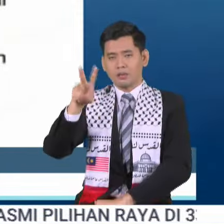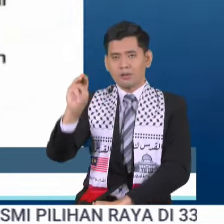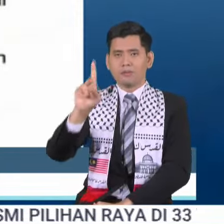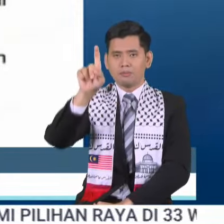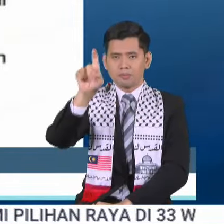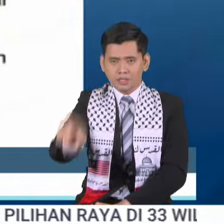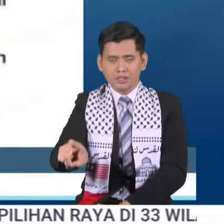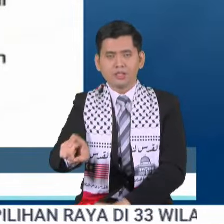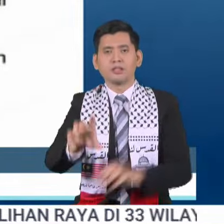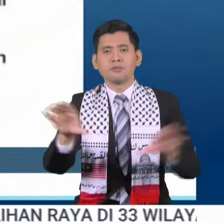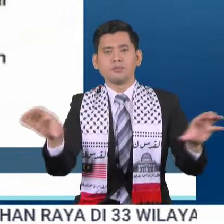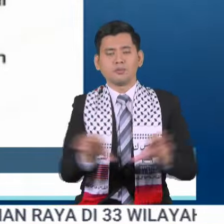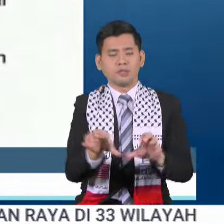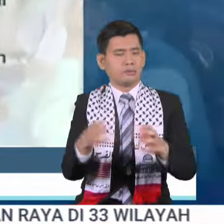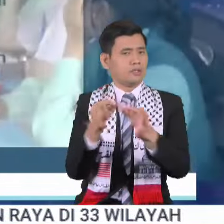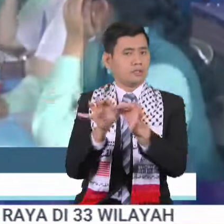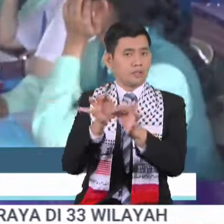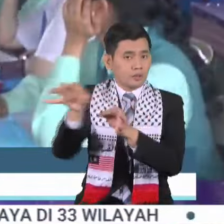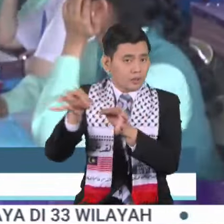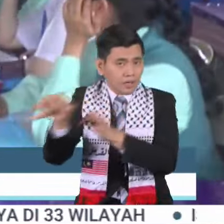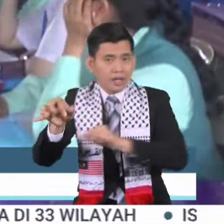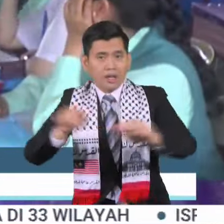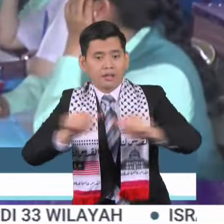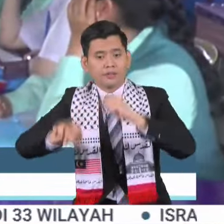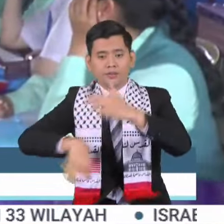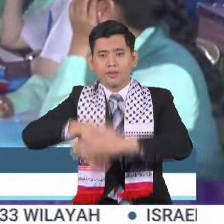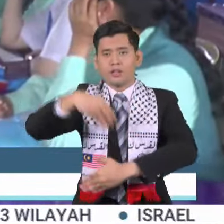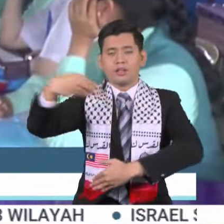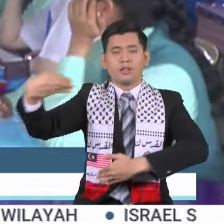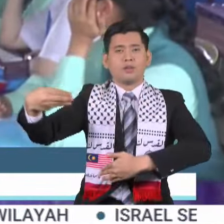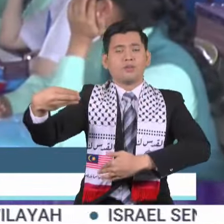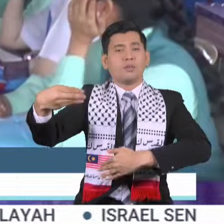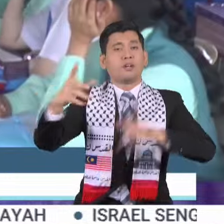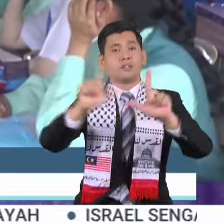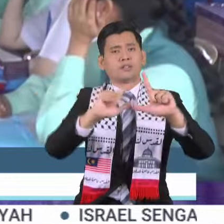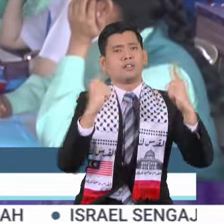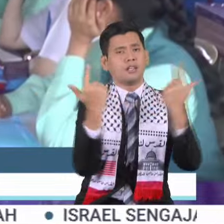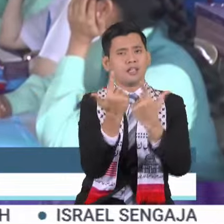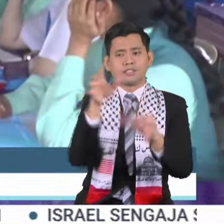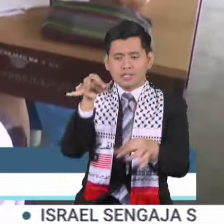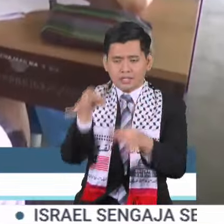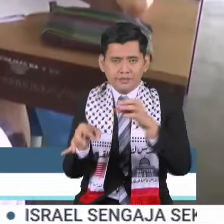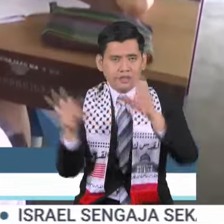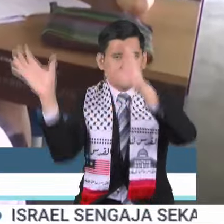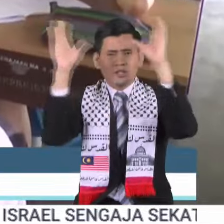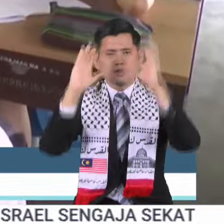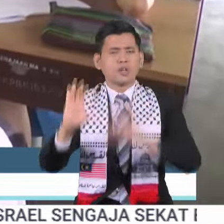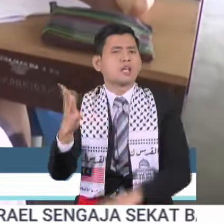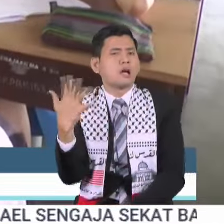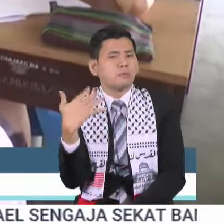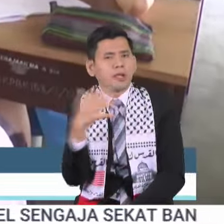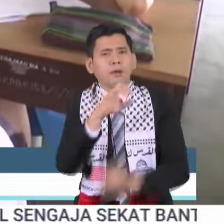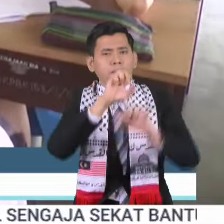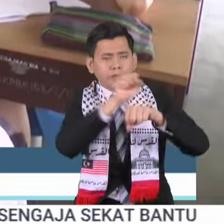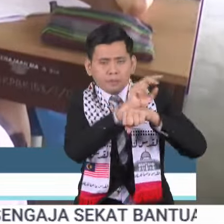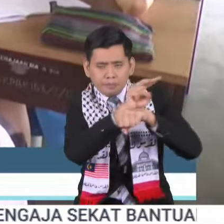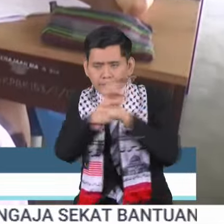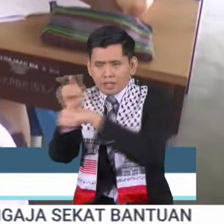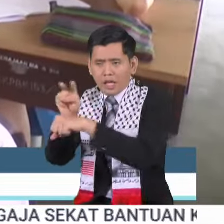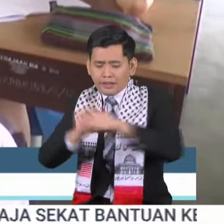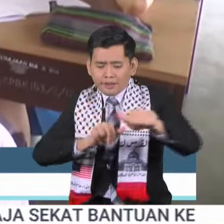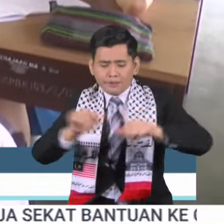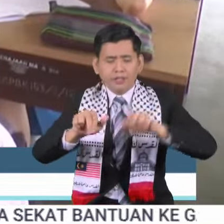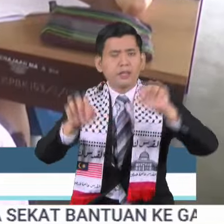pencegahan seperti menangguhkan semua aktiviti luar bilik darjah jika cuaca terlalu panas dan memantau aktiviti yang boleh mendedahkan